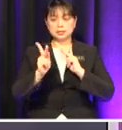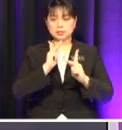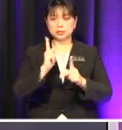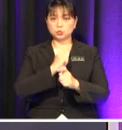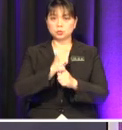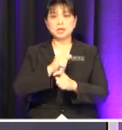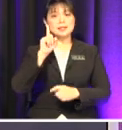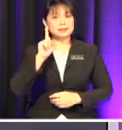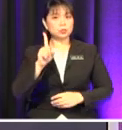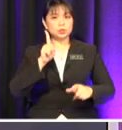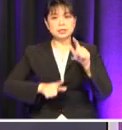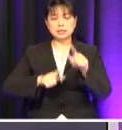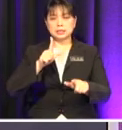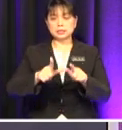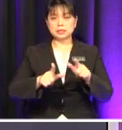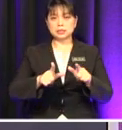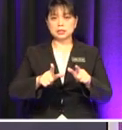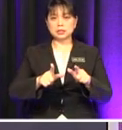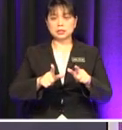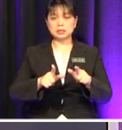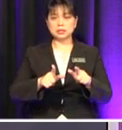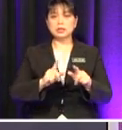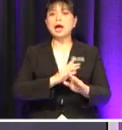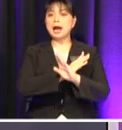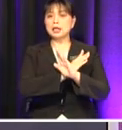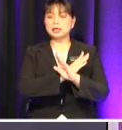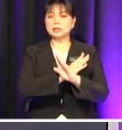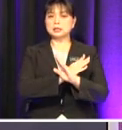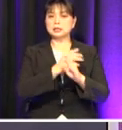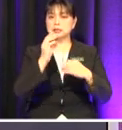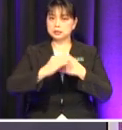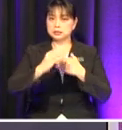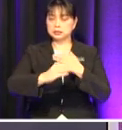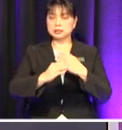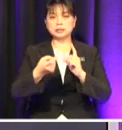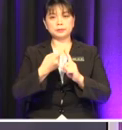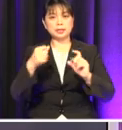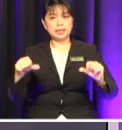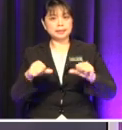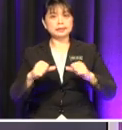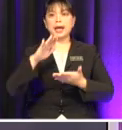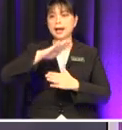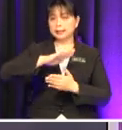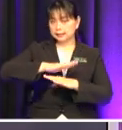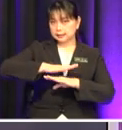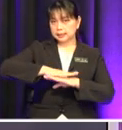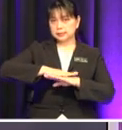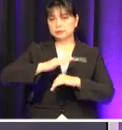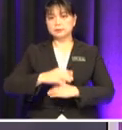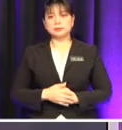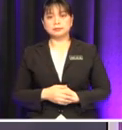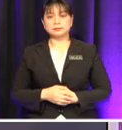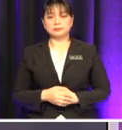pencegahan kecerahan sukan berdasarkan aksi di atas jadi ini langkah pencegahan untuk